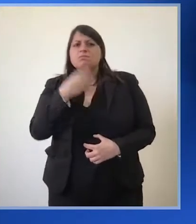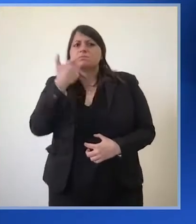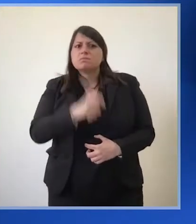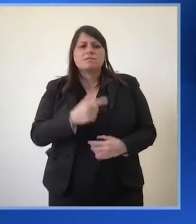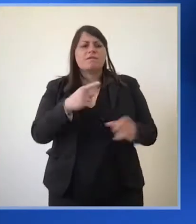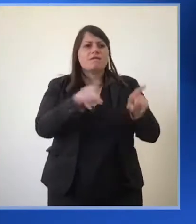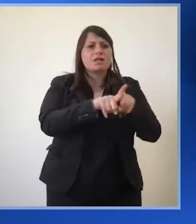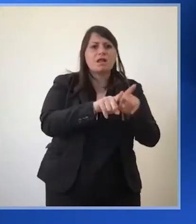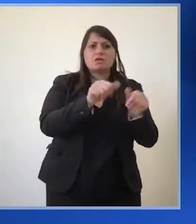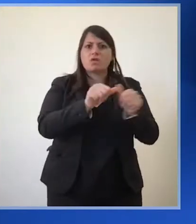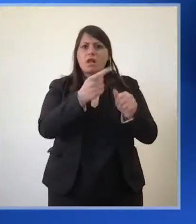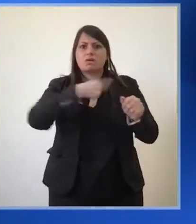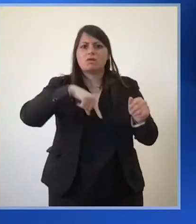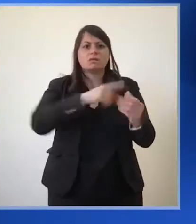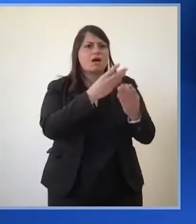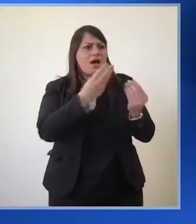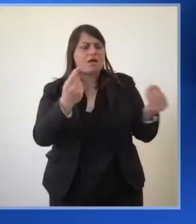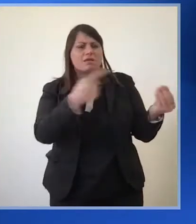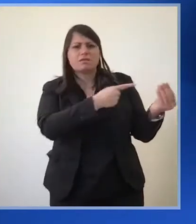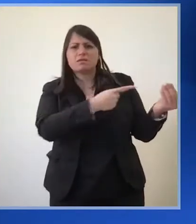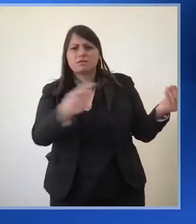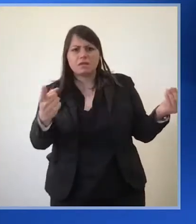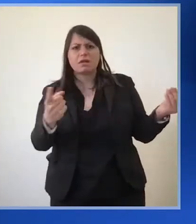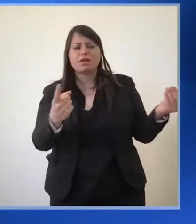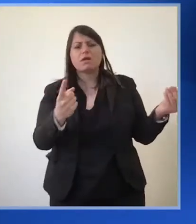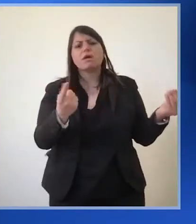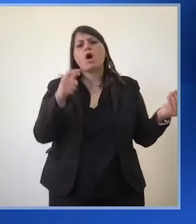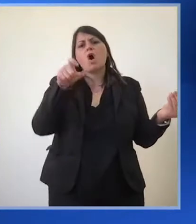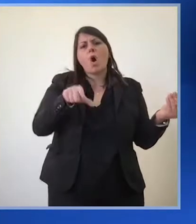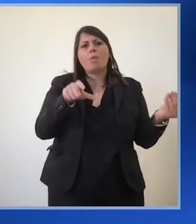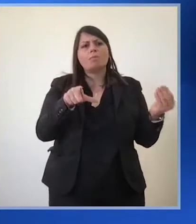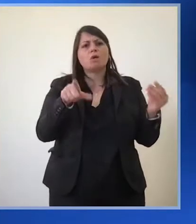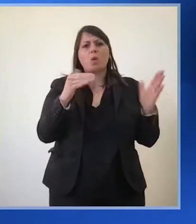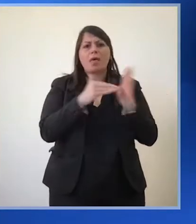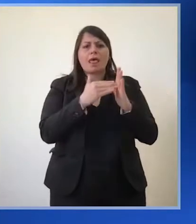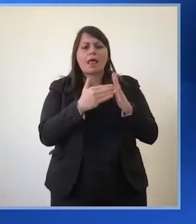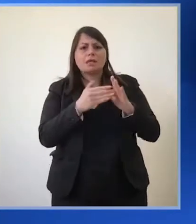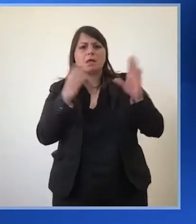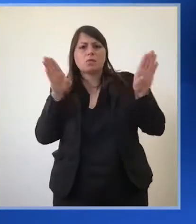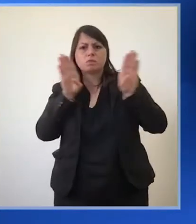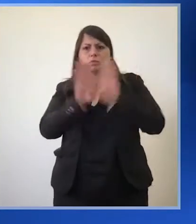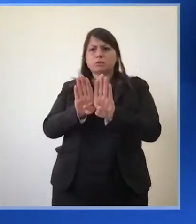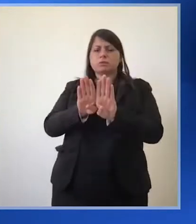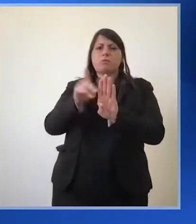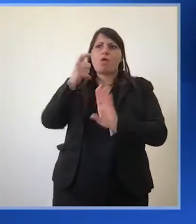sorelle si sono dovuti chiudere dentro per difendersi dalle bombe.